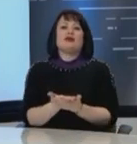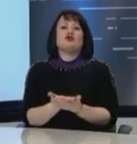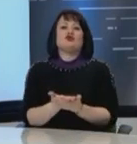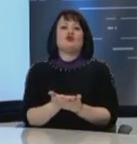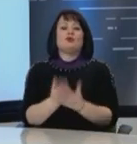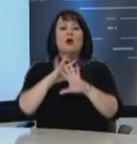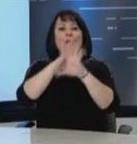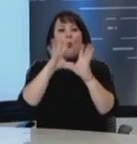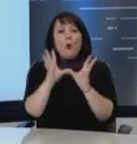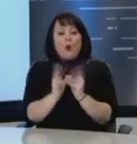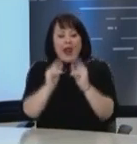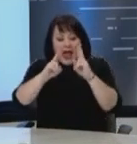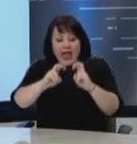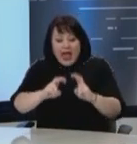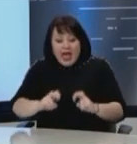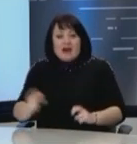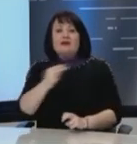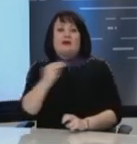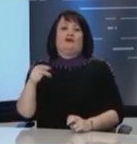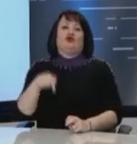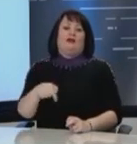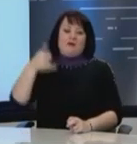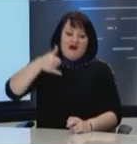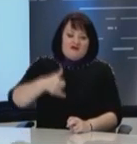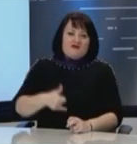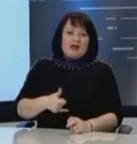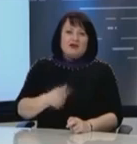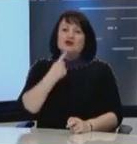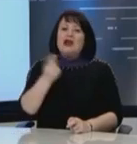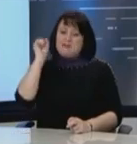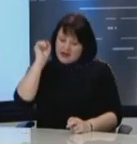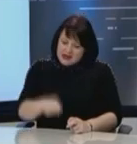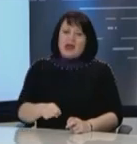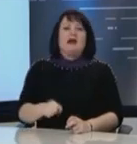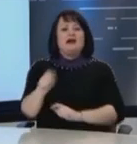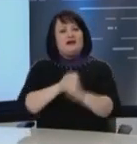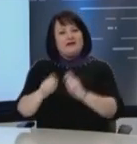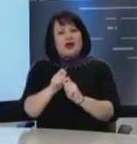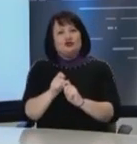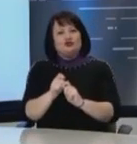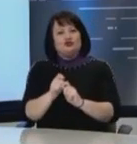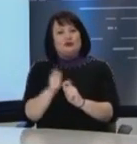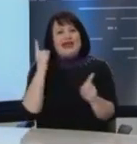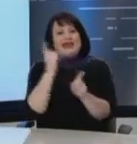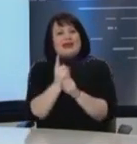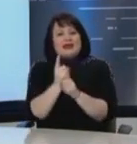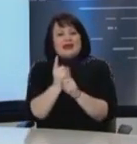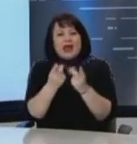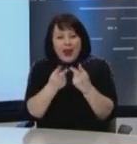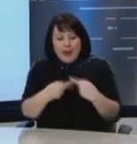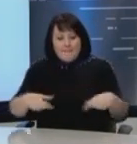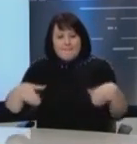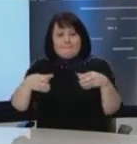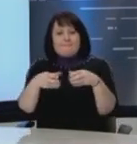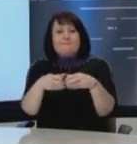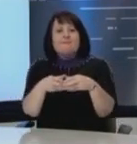την πλήρη διερεύνηση της υπόθεσης. Γι' αυτό και λέμε ναι στη σύσταση ειδικής επιτροπής